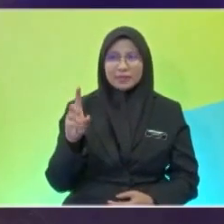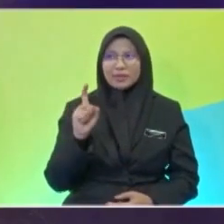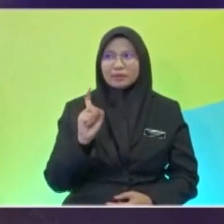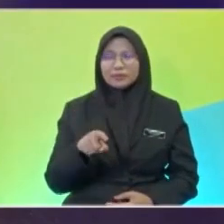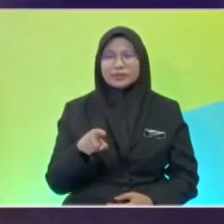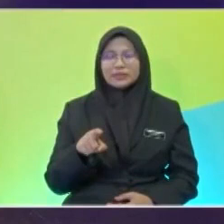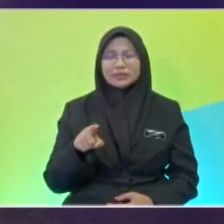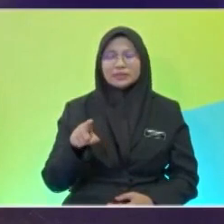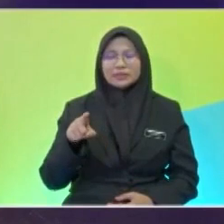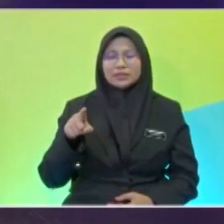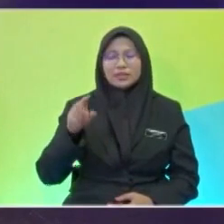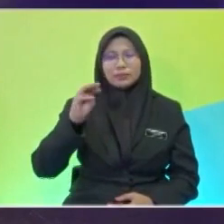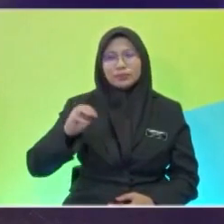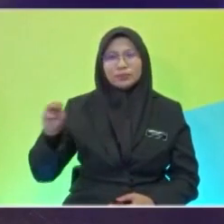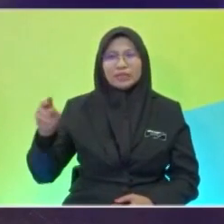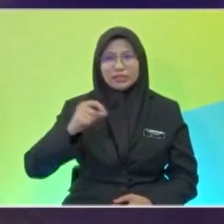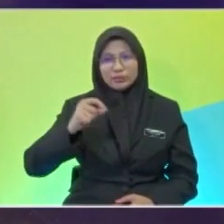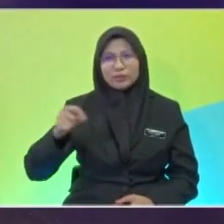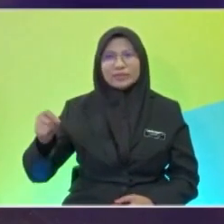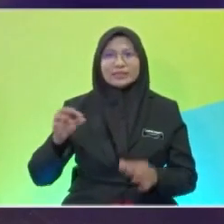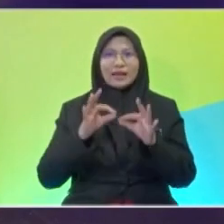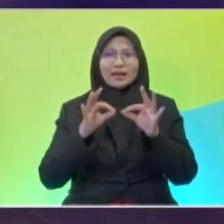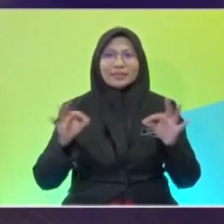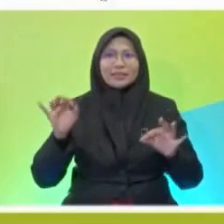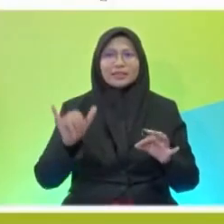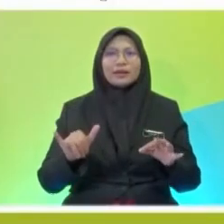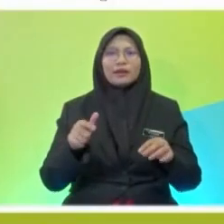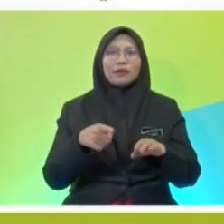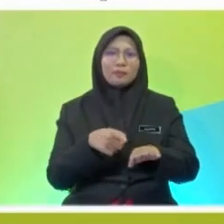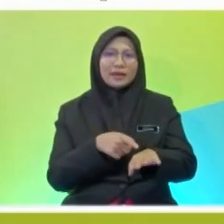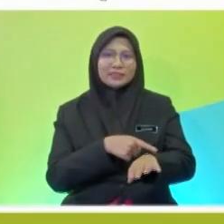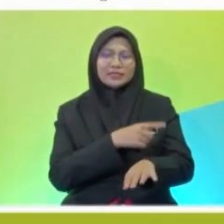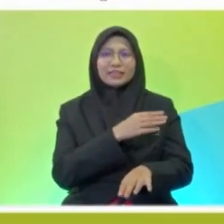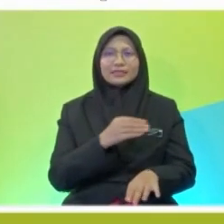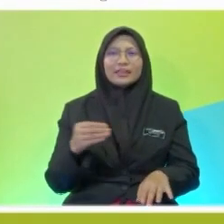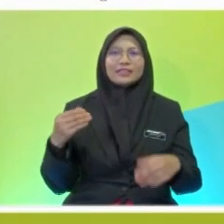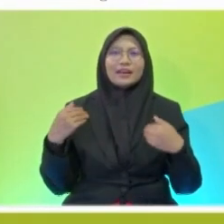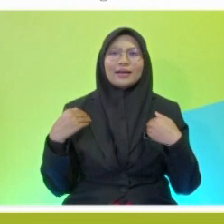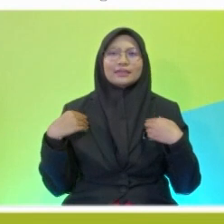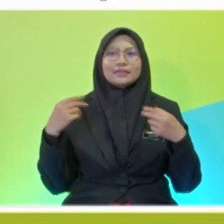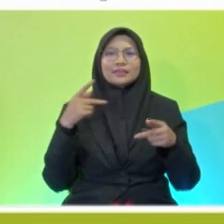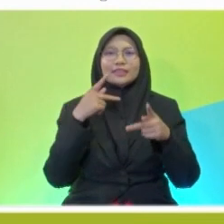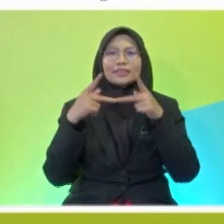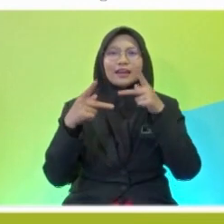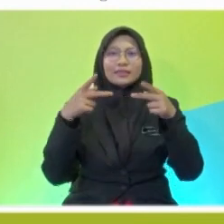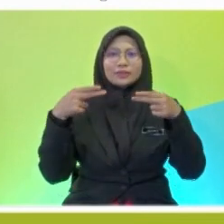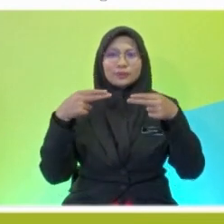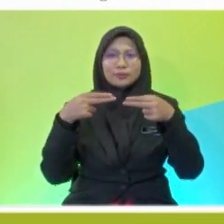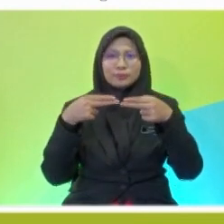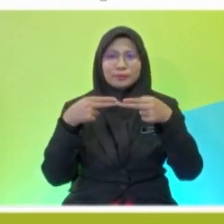kata hubung ya di sini yaitu agar ya agar-agar ataupun supaya untuk